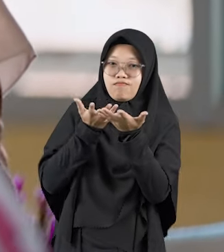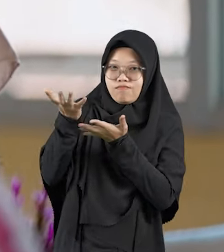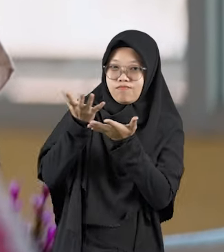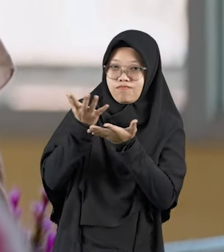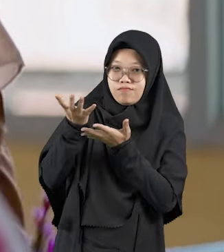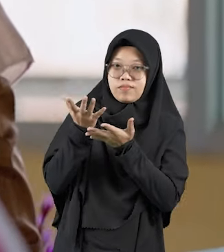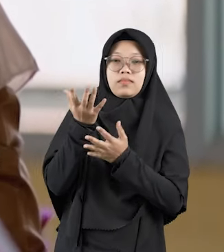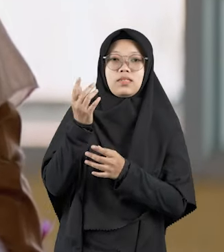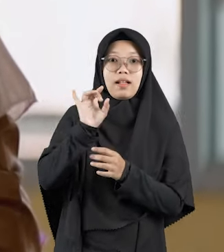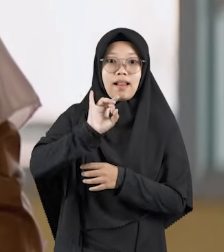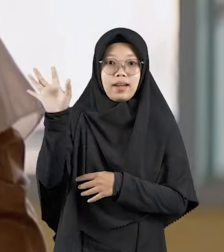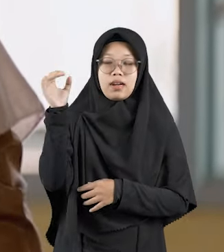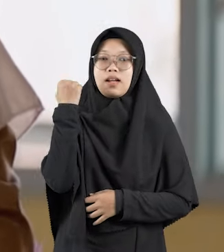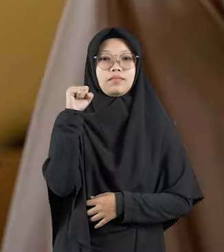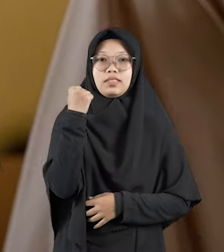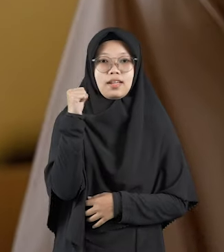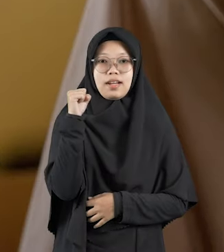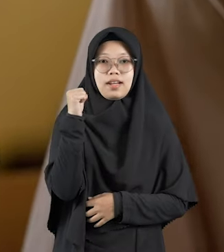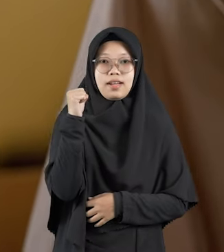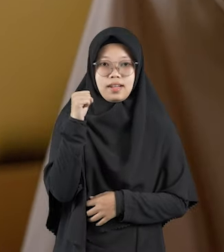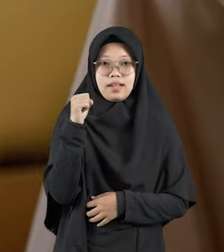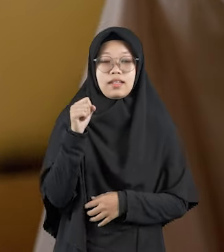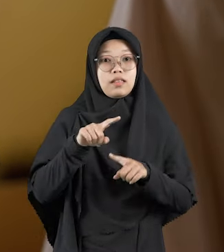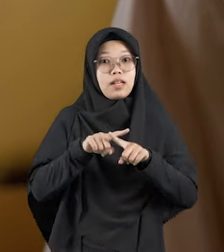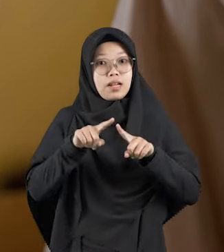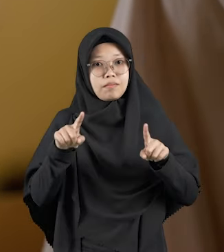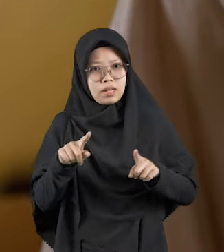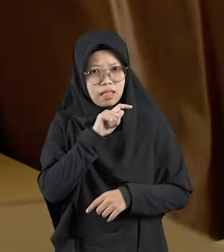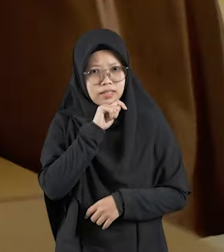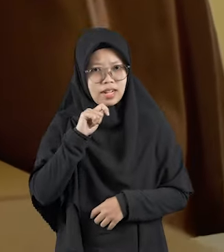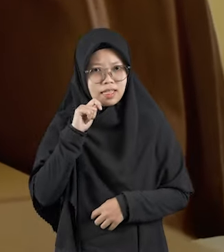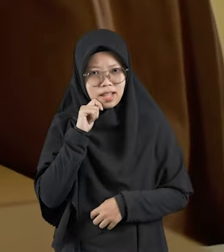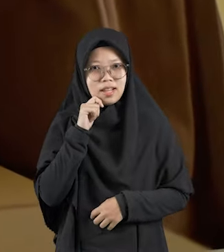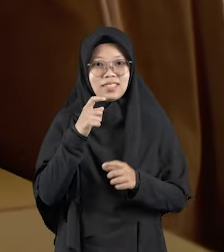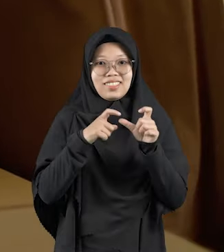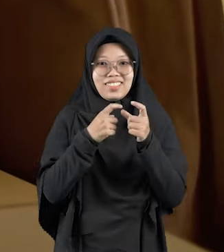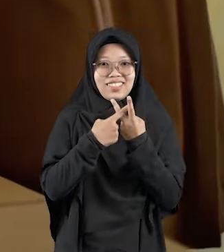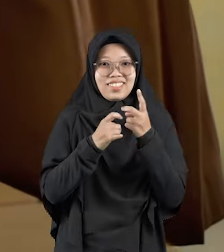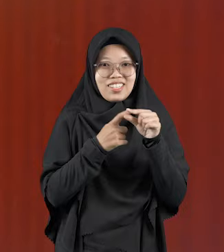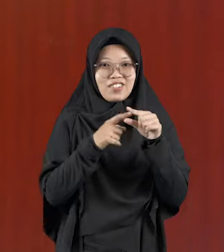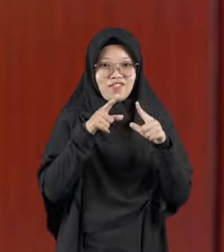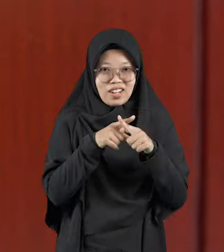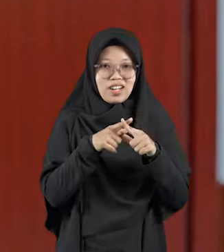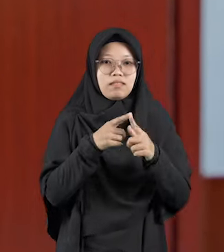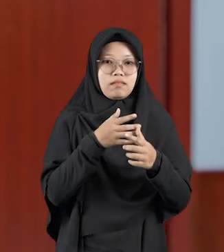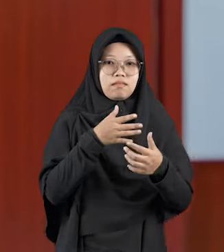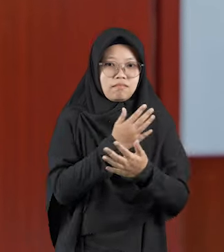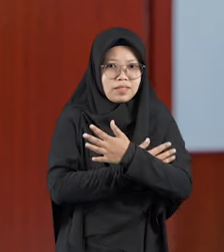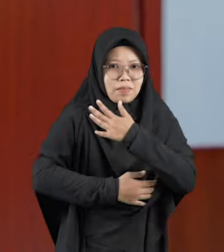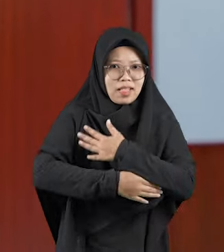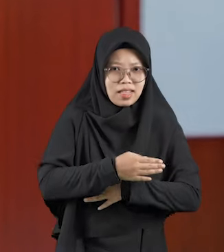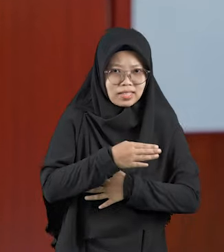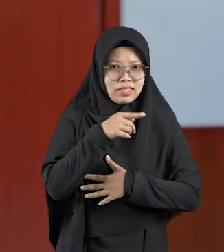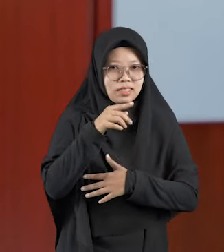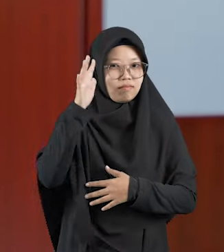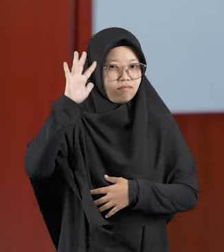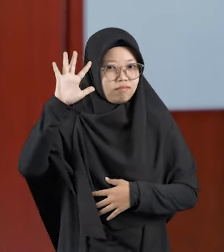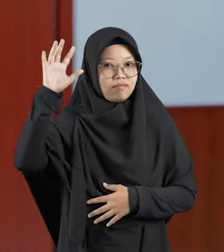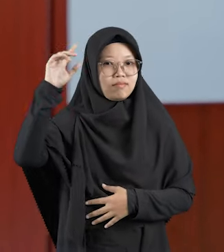penglihatan sehingga tidak dapat berinteraksi seperti yang lainnya. Namun ternyata keterbatasan yang dimiliki oleh Syifa